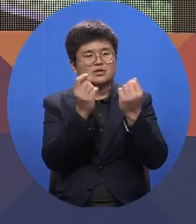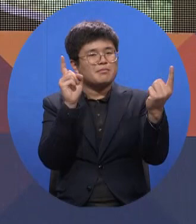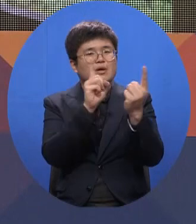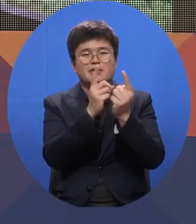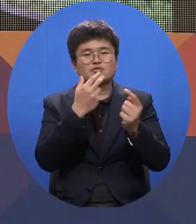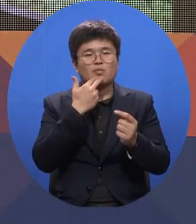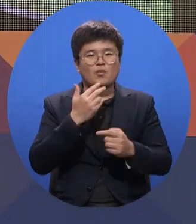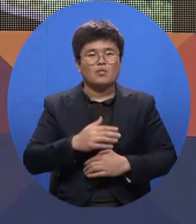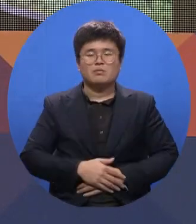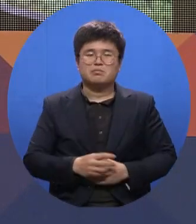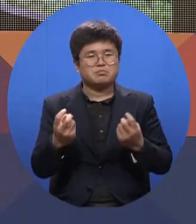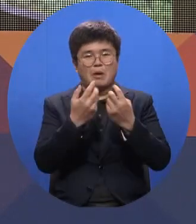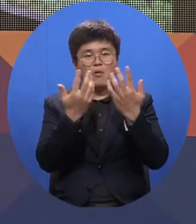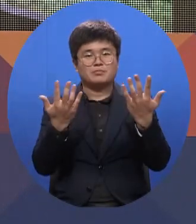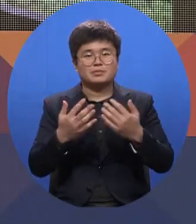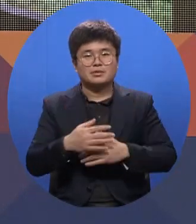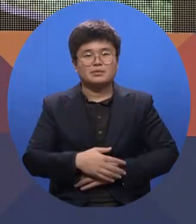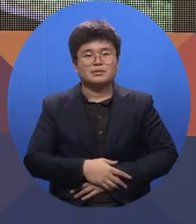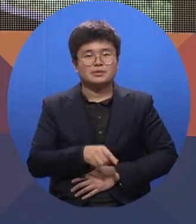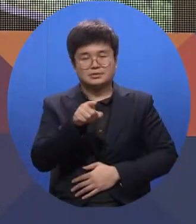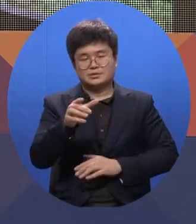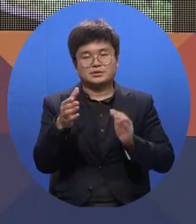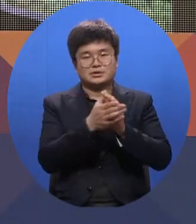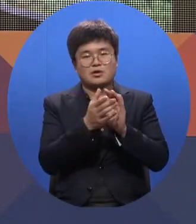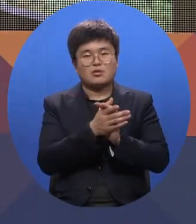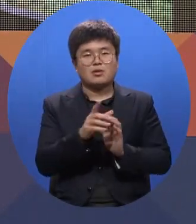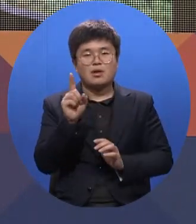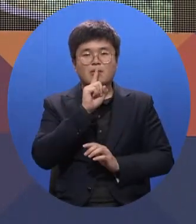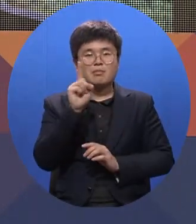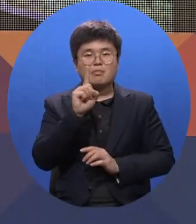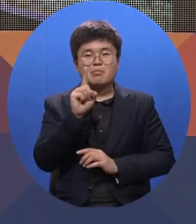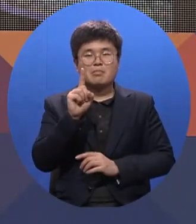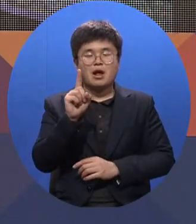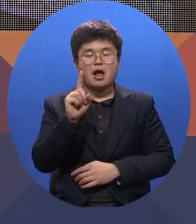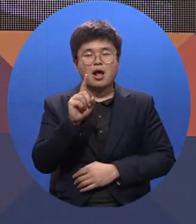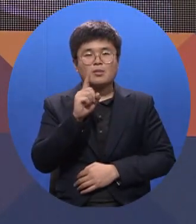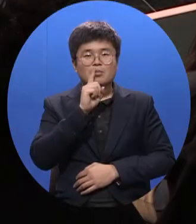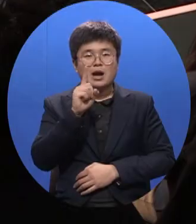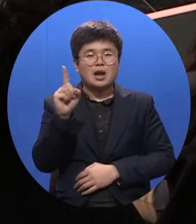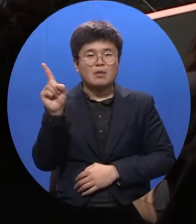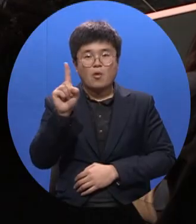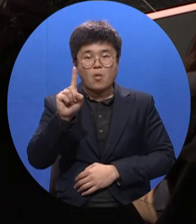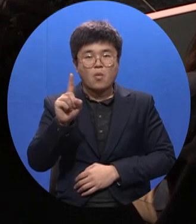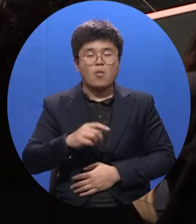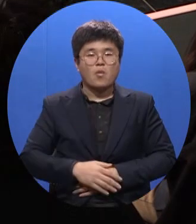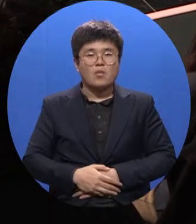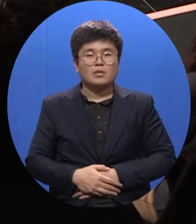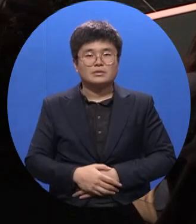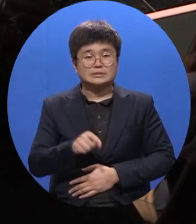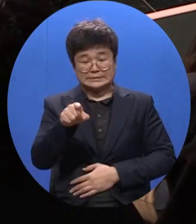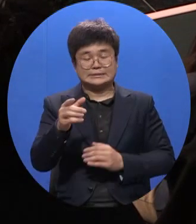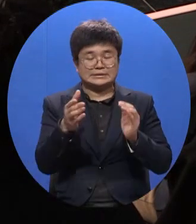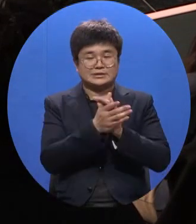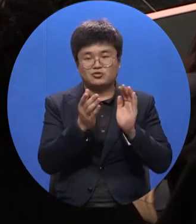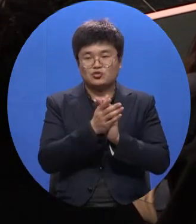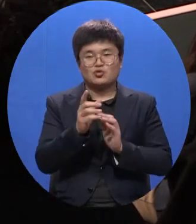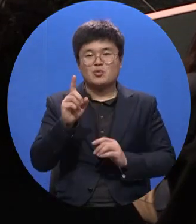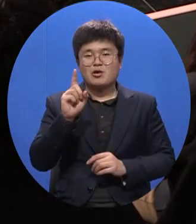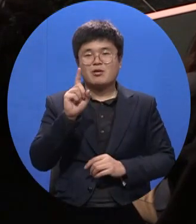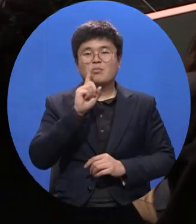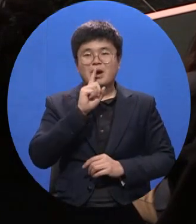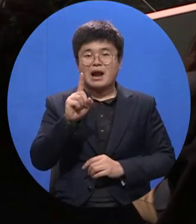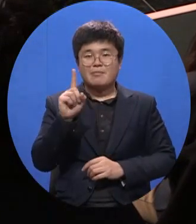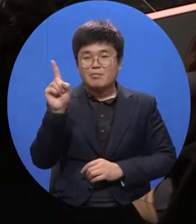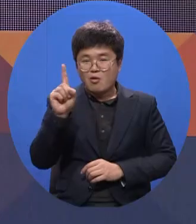방법 이었죠 그렇게 진구가 저한테 되게 좋은거 얘기 해 줬어 그 친구가 맞는거 어